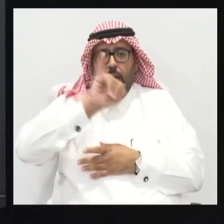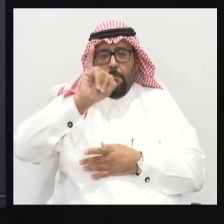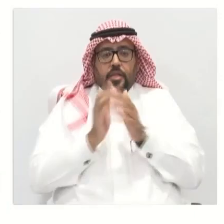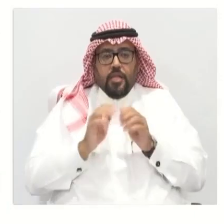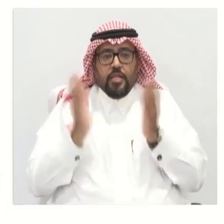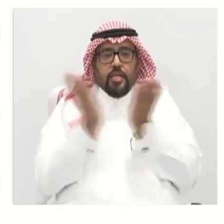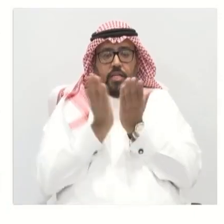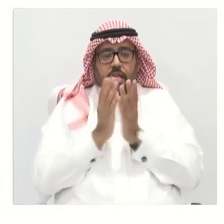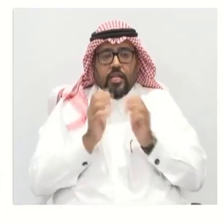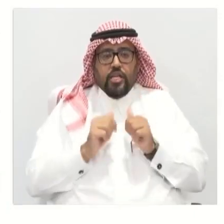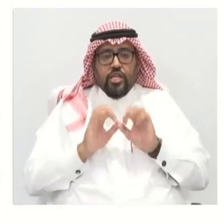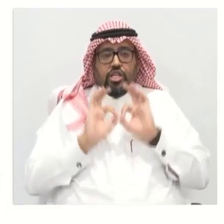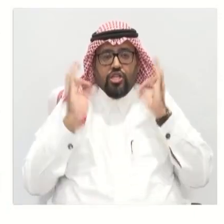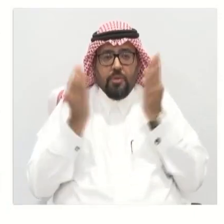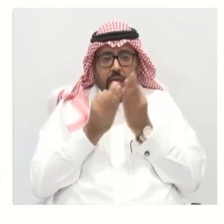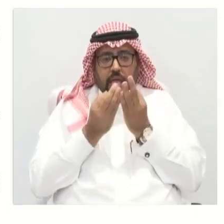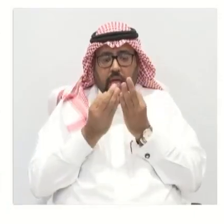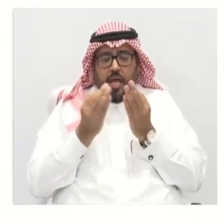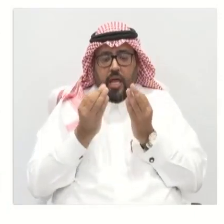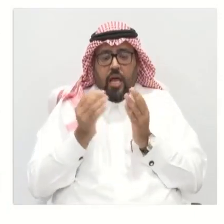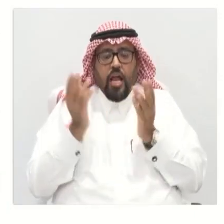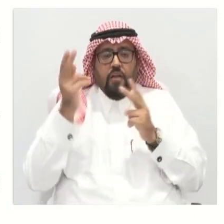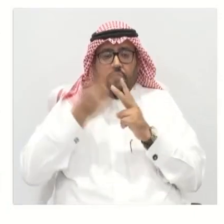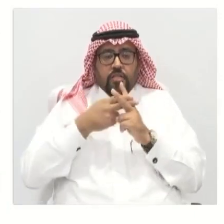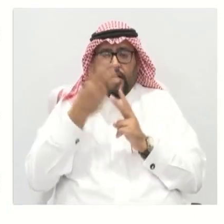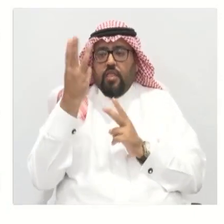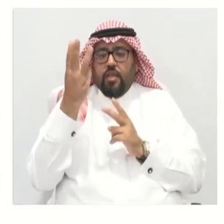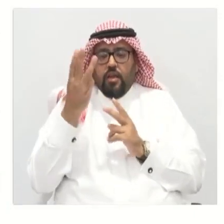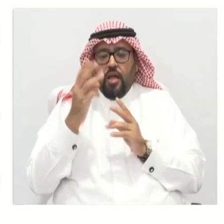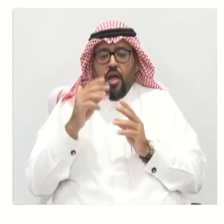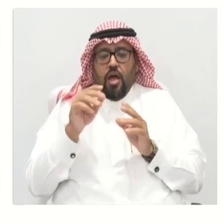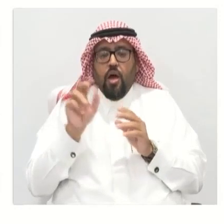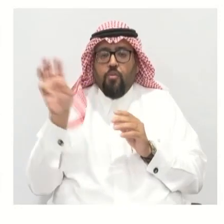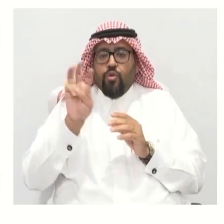الاجتماعيه الوحده السابعه بعنوان مؤسسات